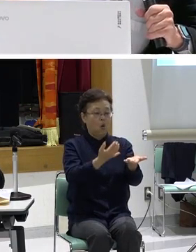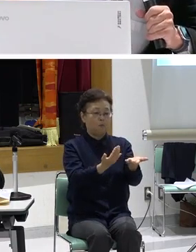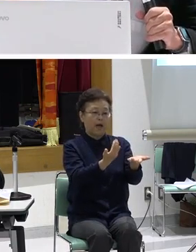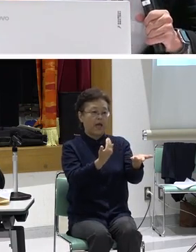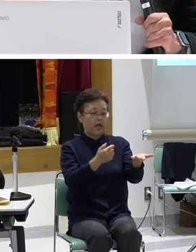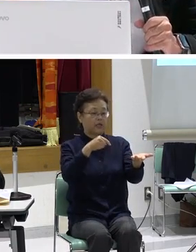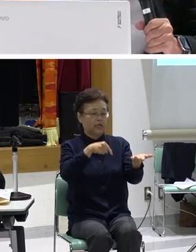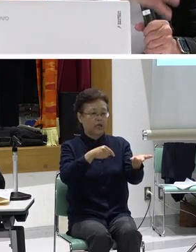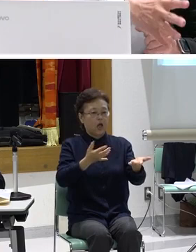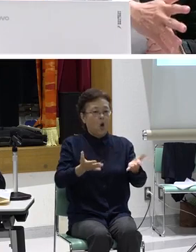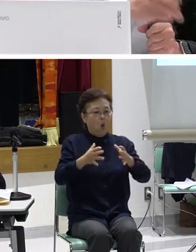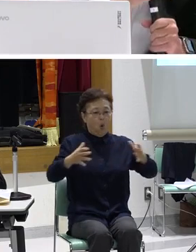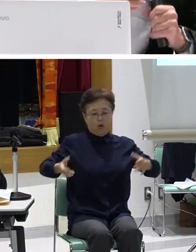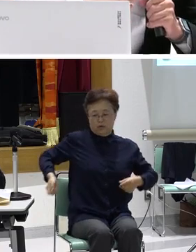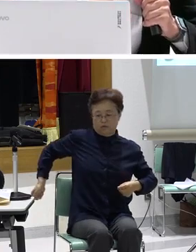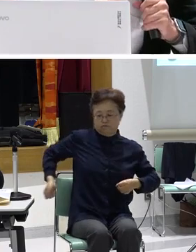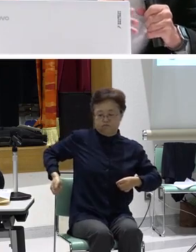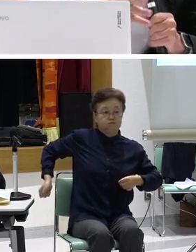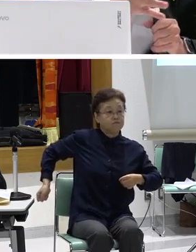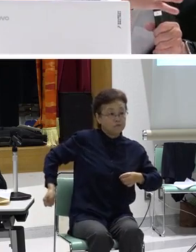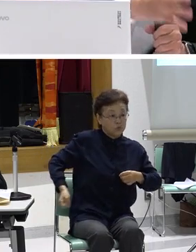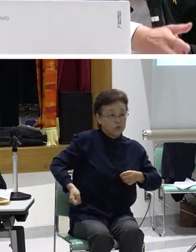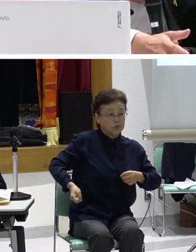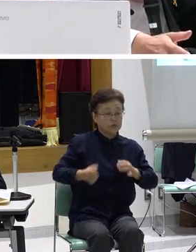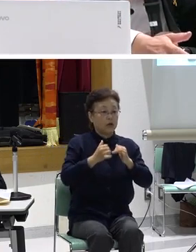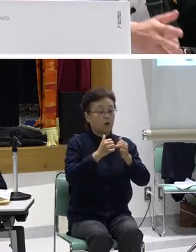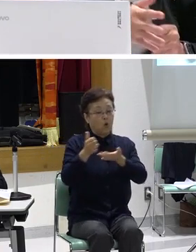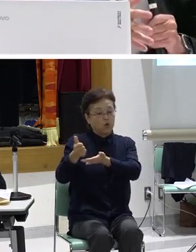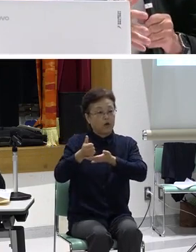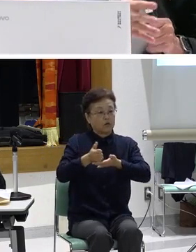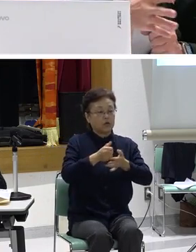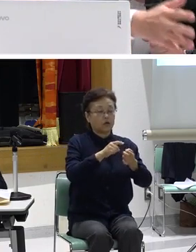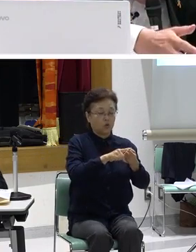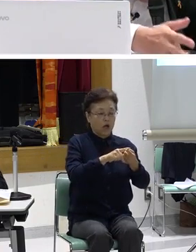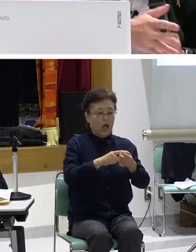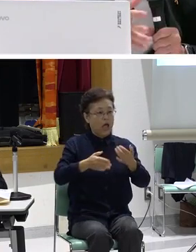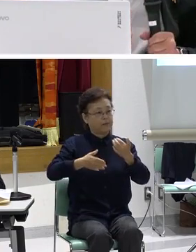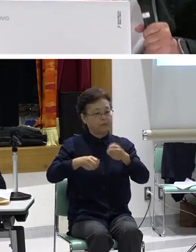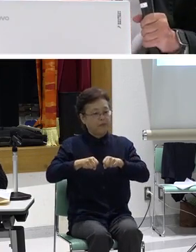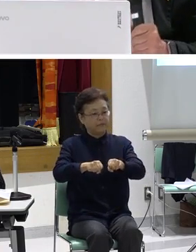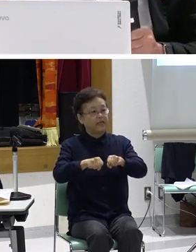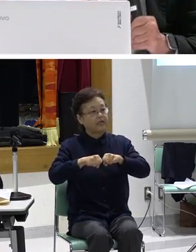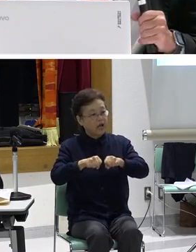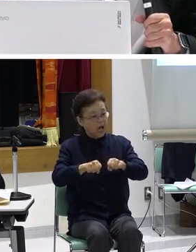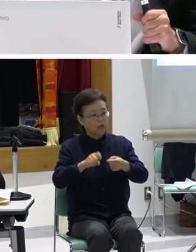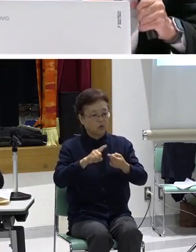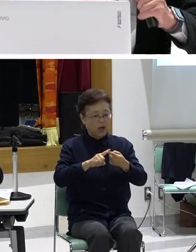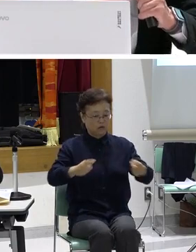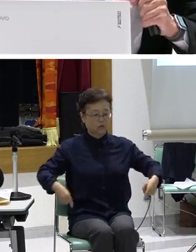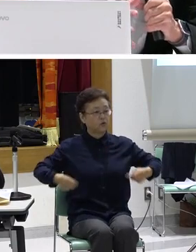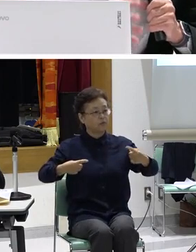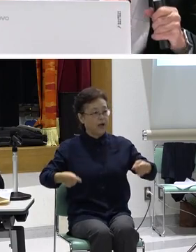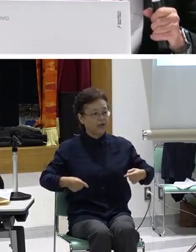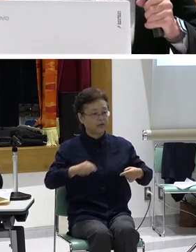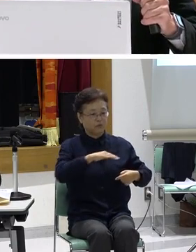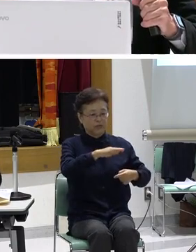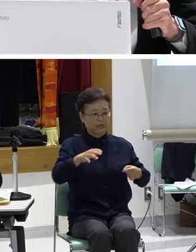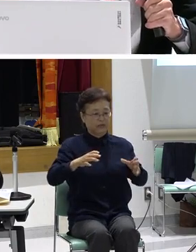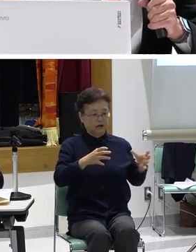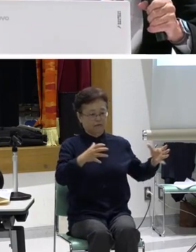大きな荷物を引いたお客さん、そしてベビーカー、車椅子、ベビーカー車椅子みたいな、そんな感じ